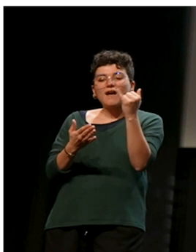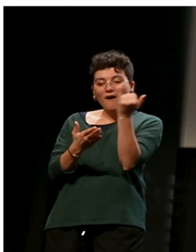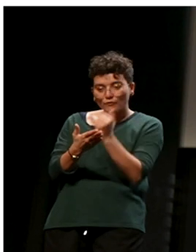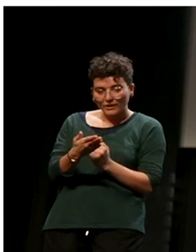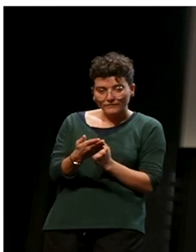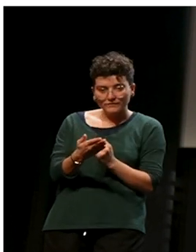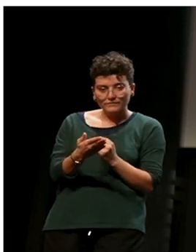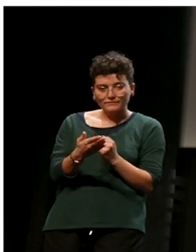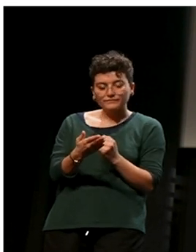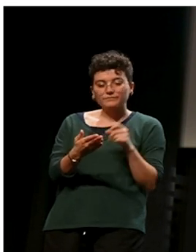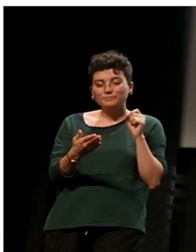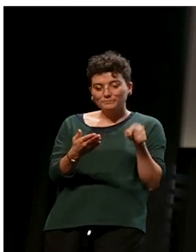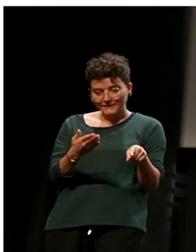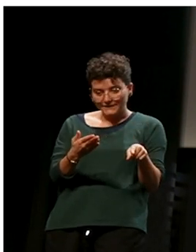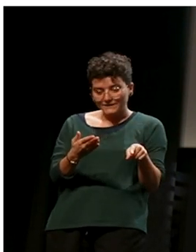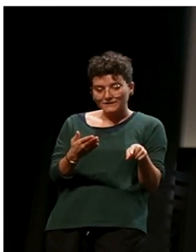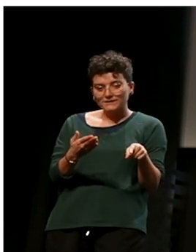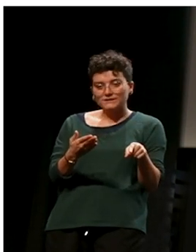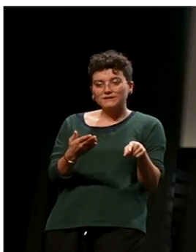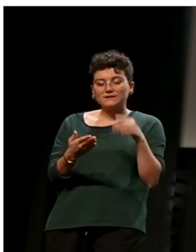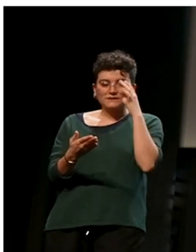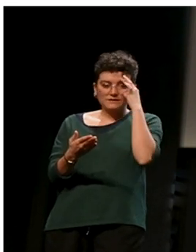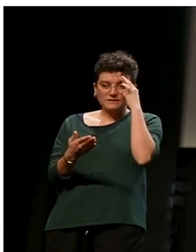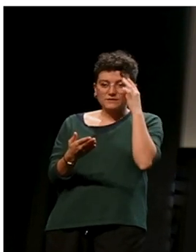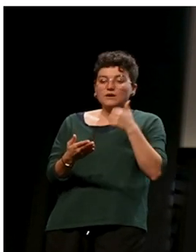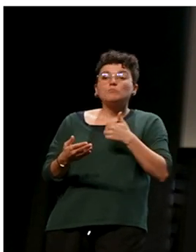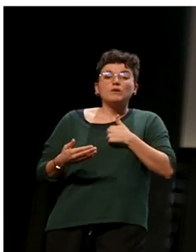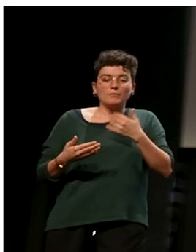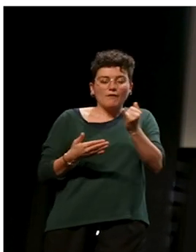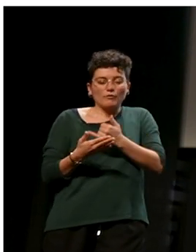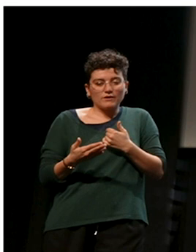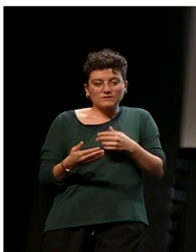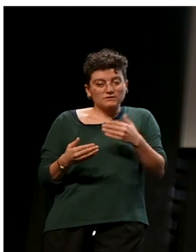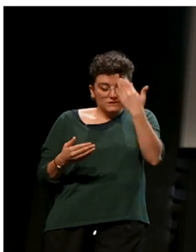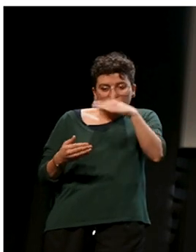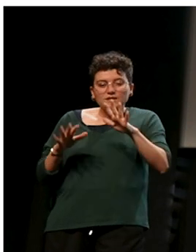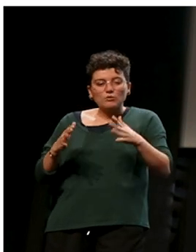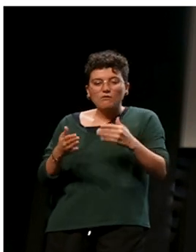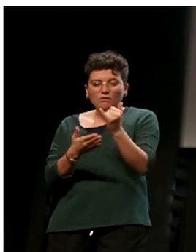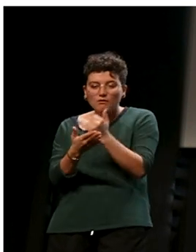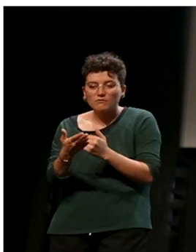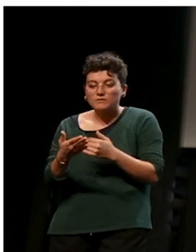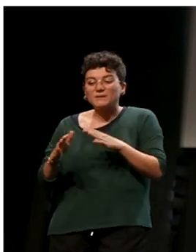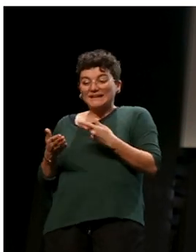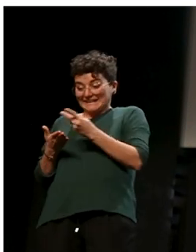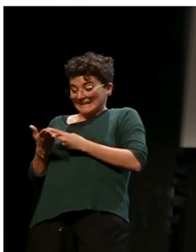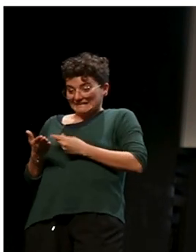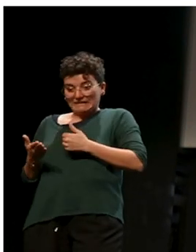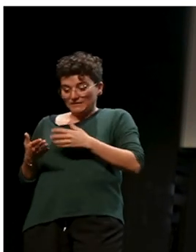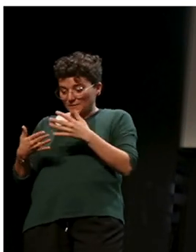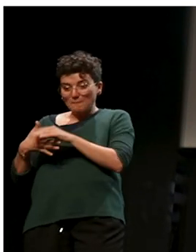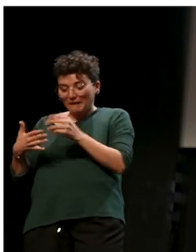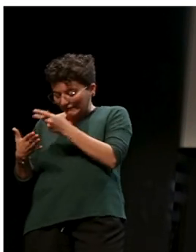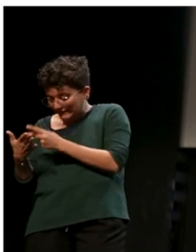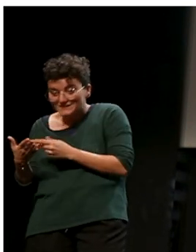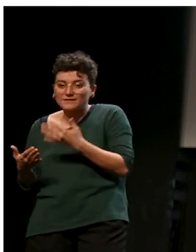formation d'infographiste, je me démerde bien avec les outils 3D, 2D, etc. Par contre, à la main, je suis nul. Hein, je suis incapable de dessiner un bonhomme qui ait des proportions. Enfin, voilà. Eh